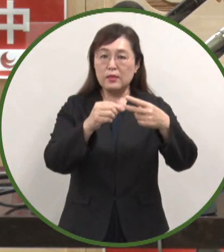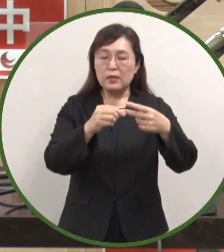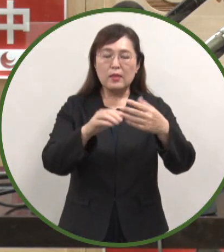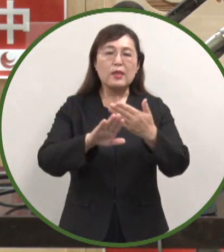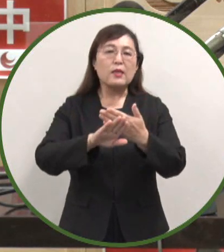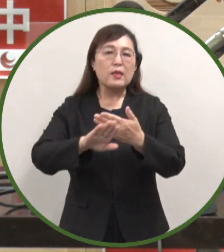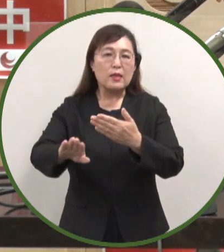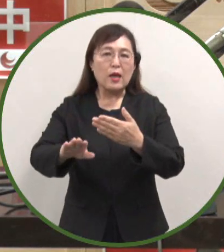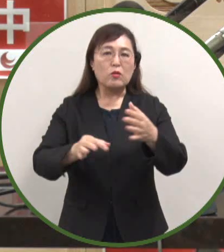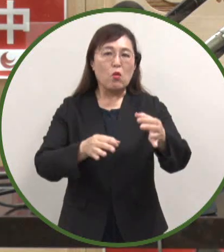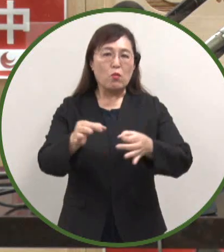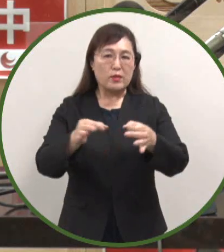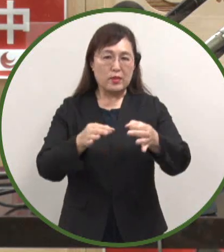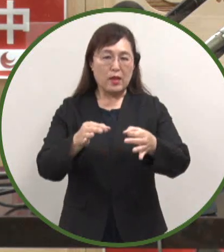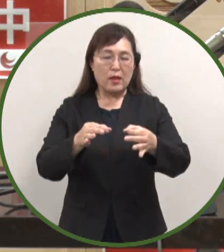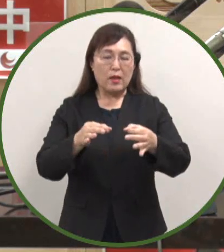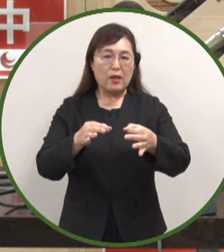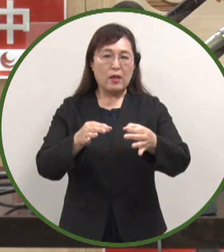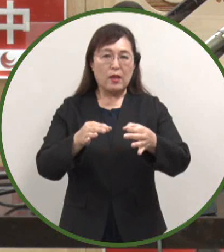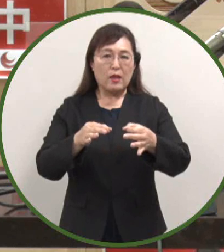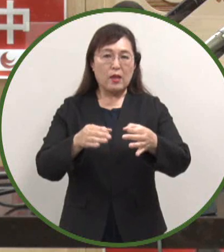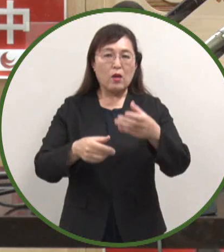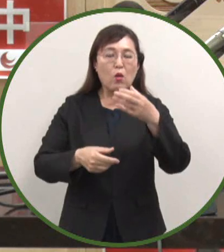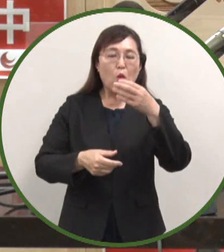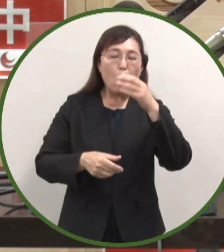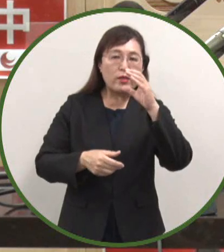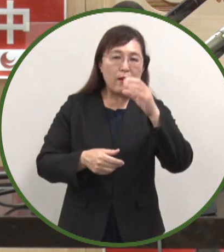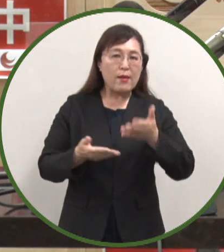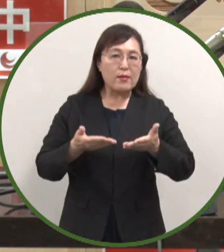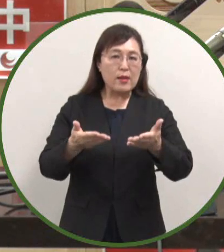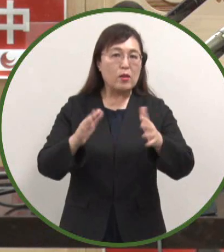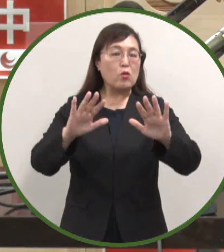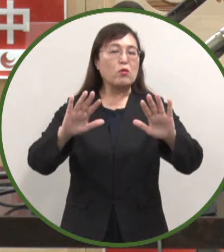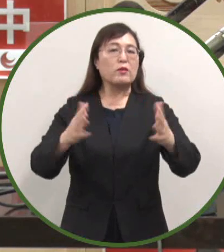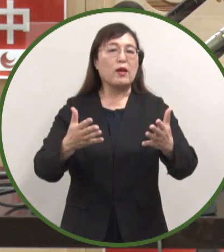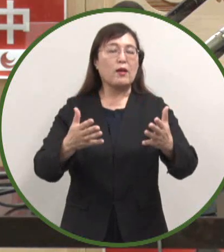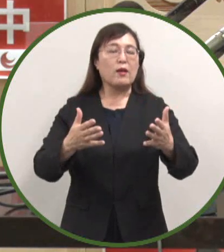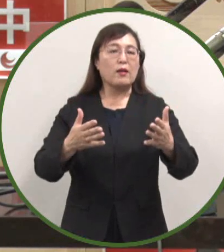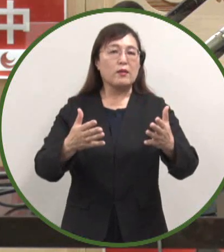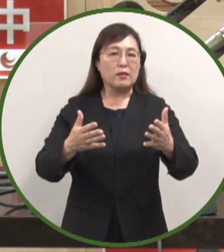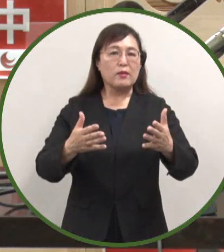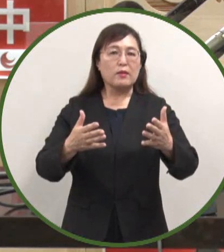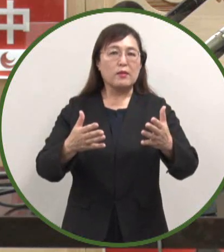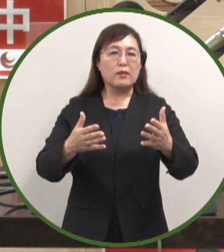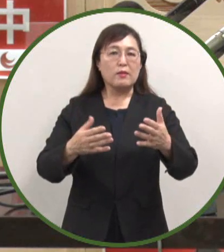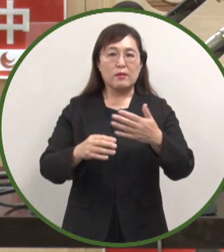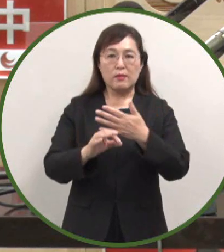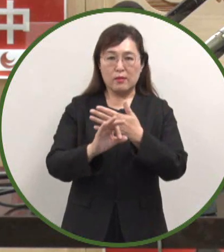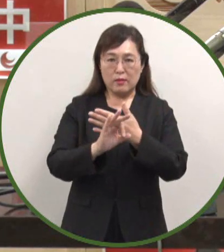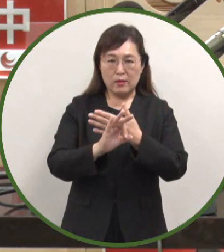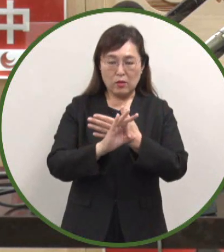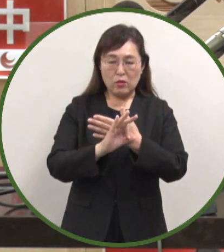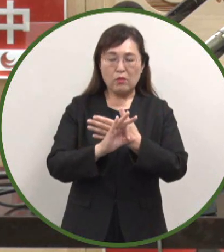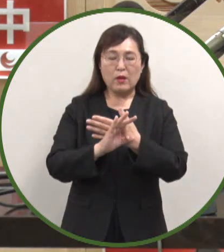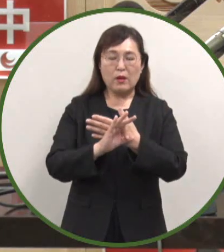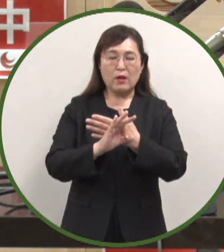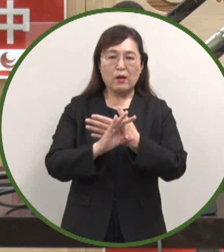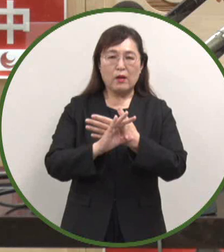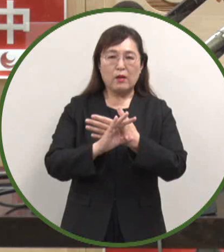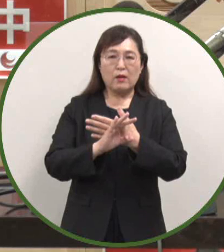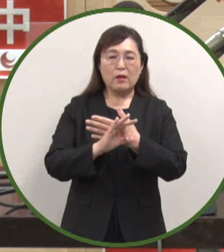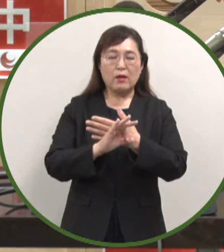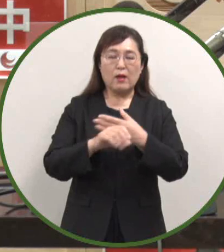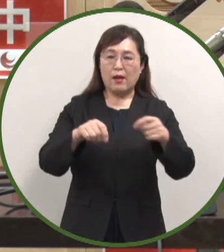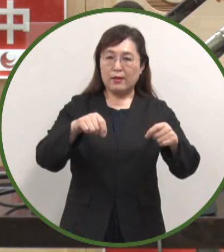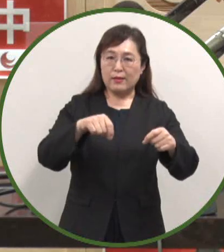1と1と2以外のお店、つまり酒類提供のお店以外のお店であります。酒類提供以外の